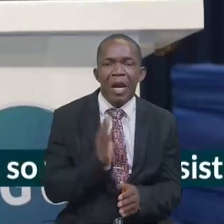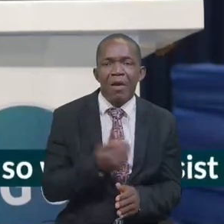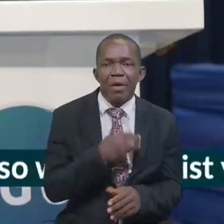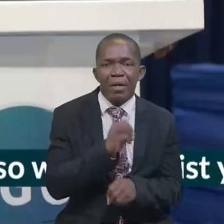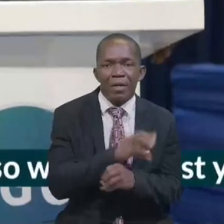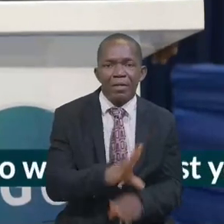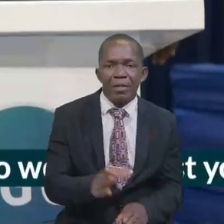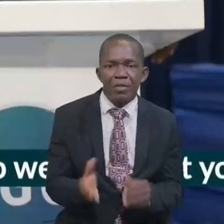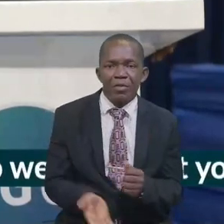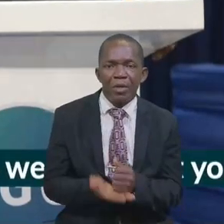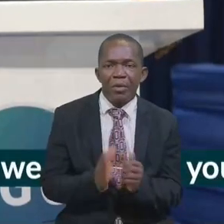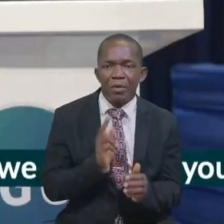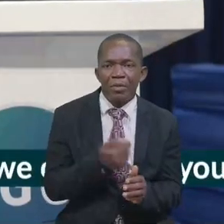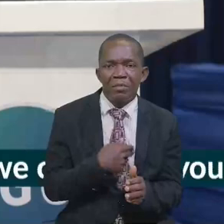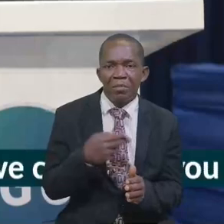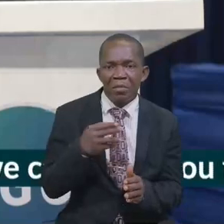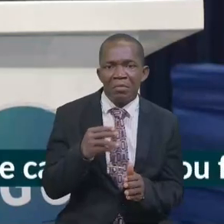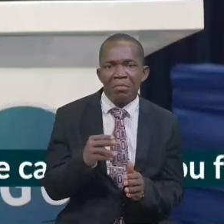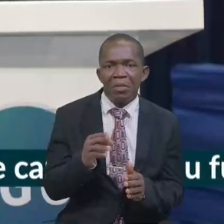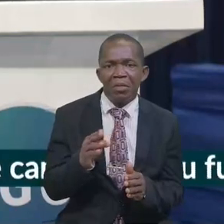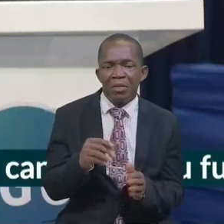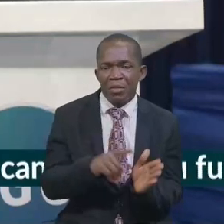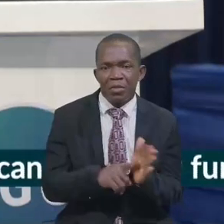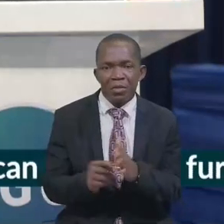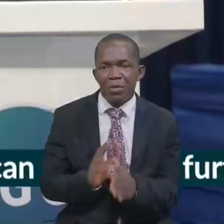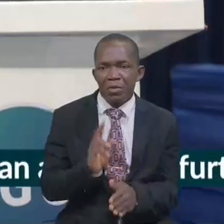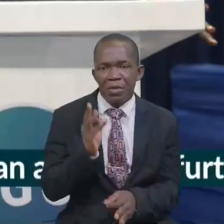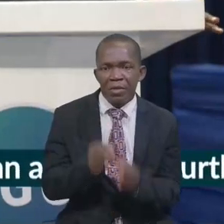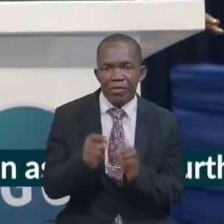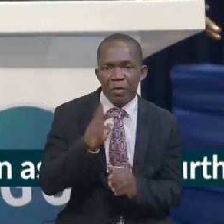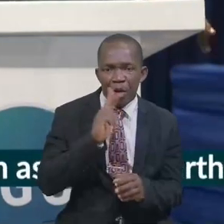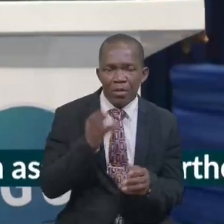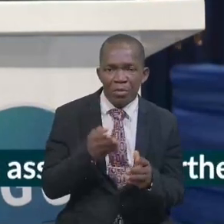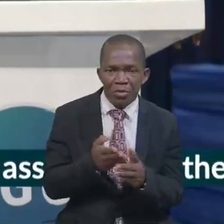Conseillers, occupons-nous de ceux-là qui donnent leur vie au Seigneur.